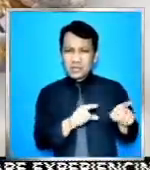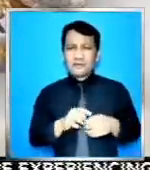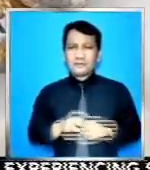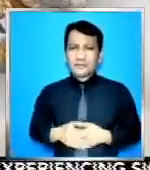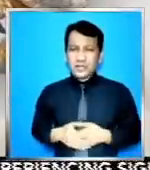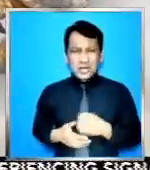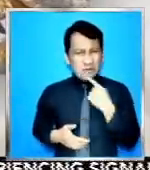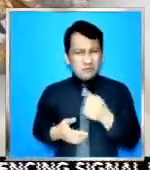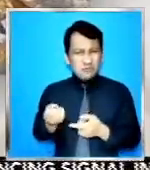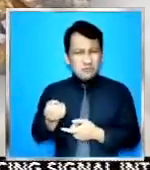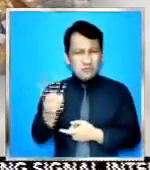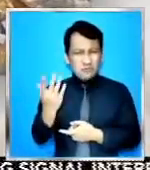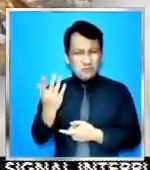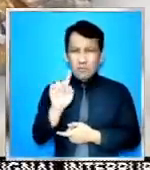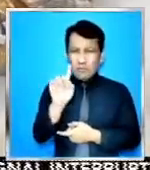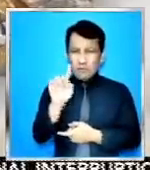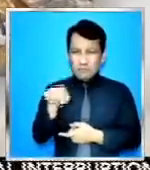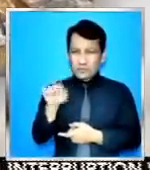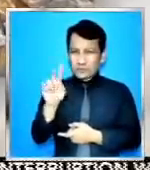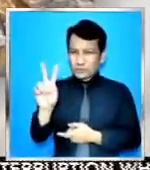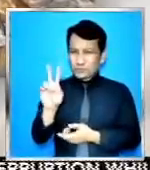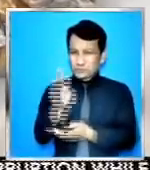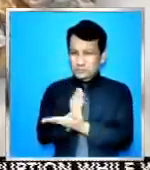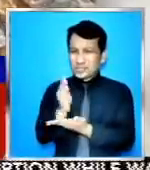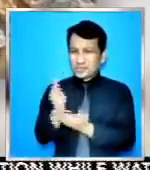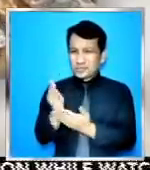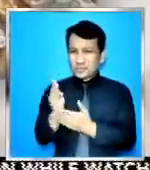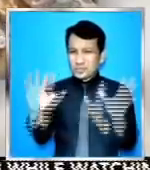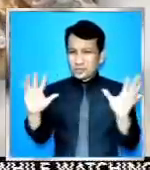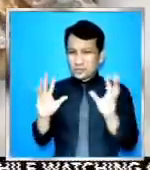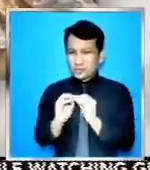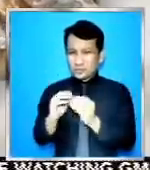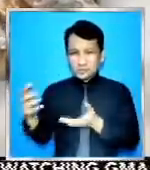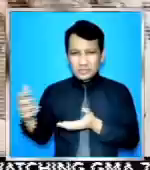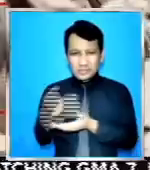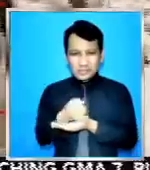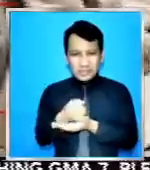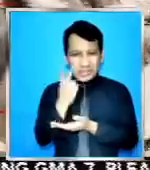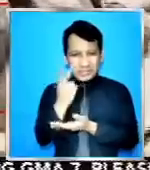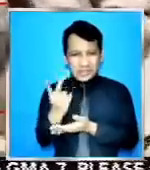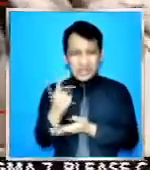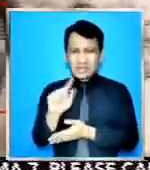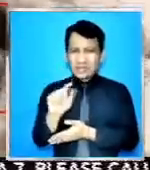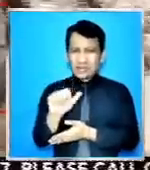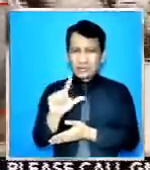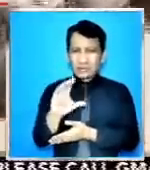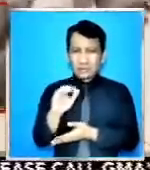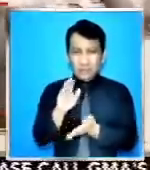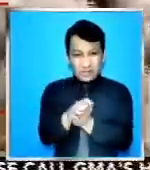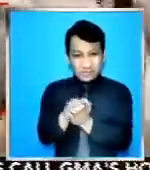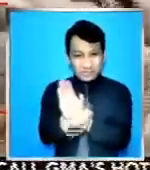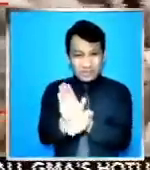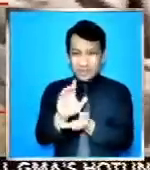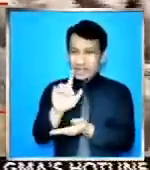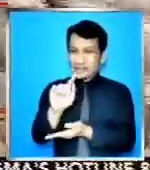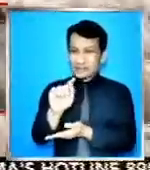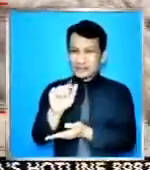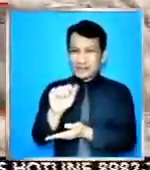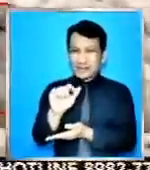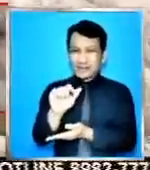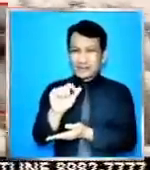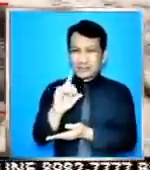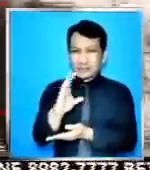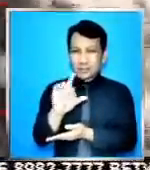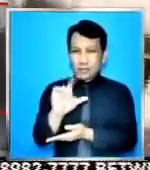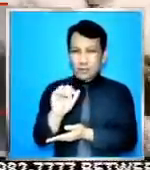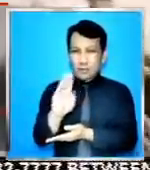sa 1.2 billion pesos ang halaga ng mga nakuhang taklobo. So far is the biggest na nahuli namin.